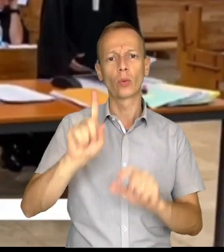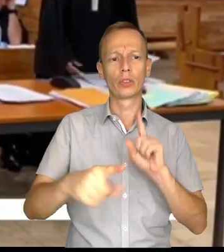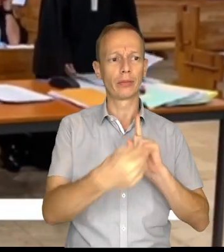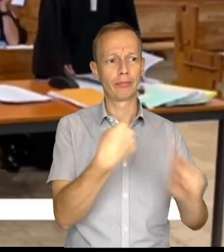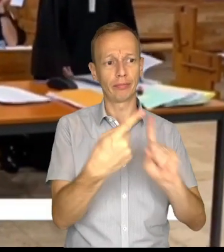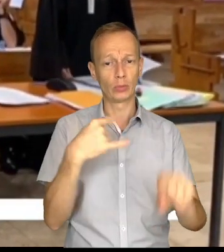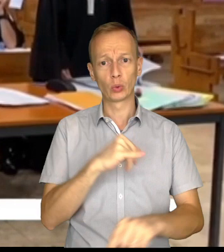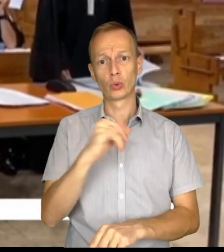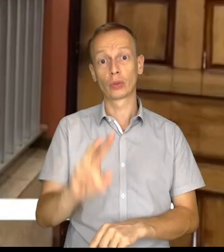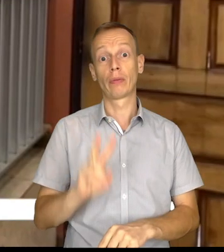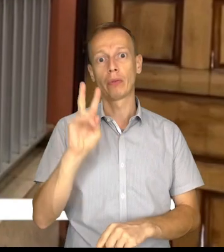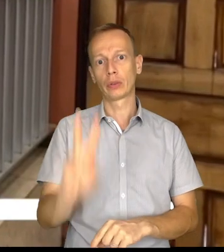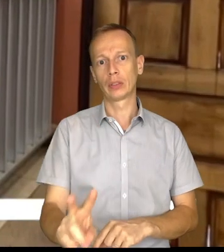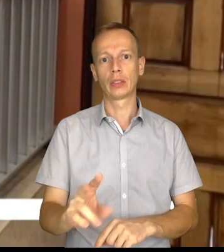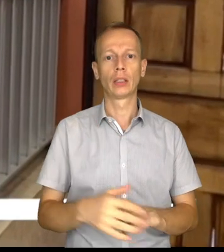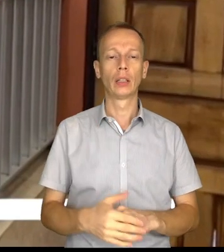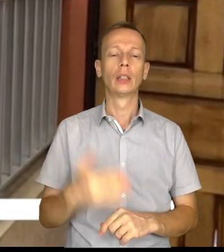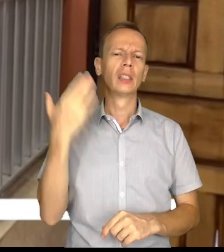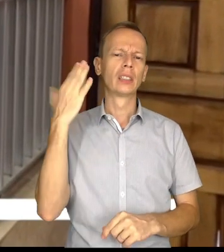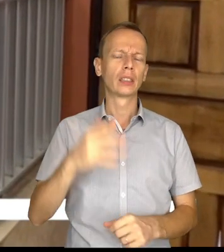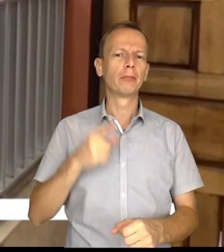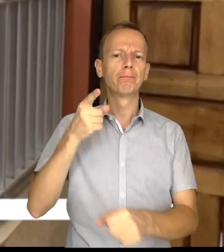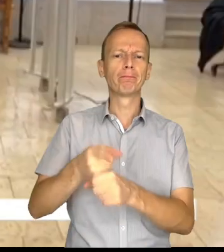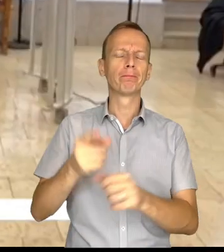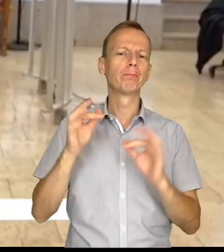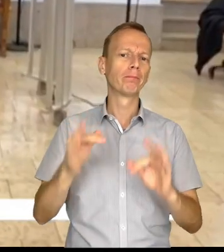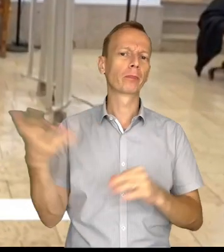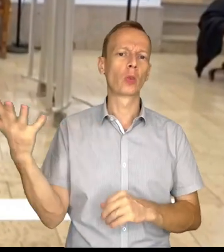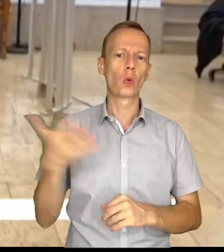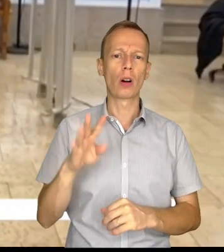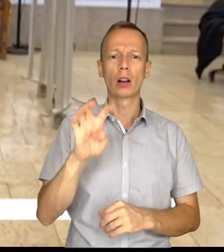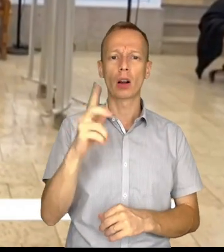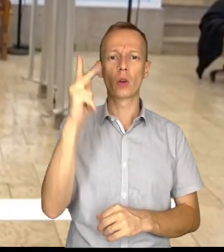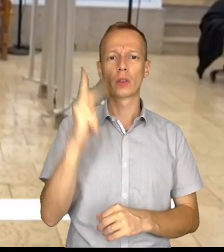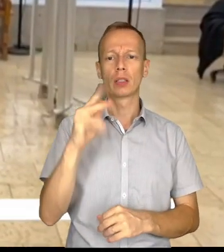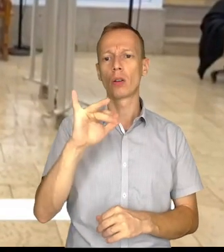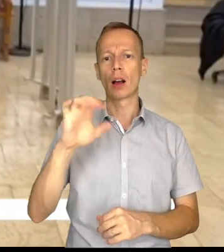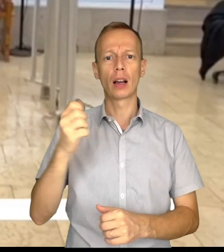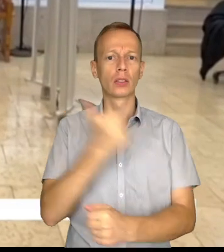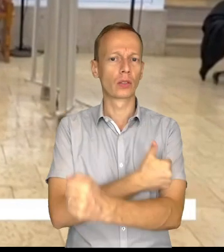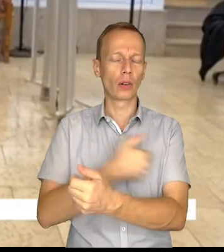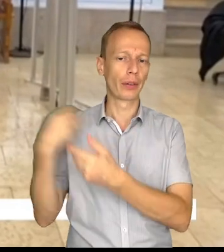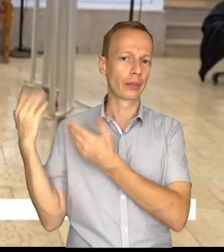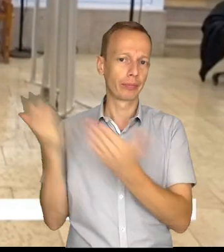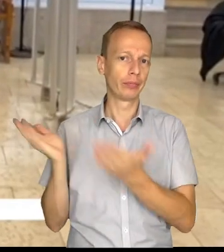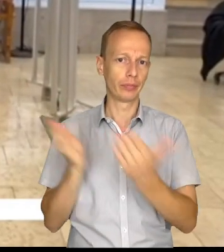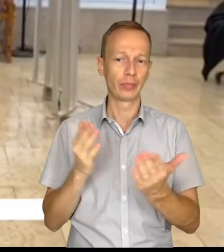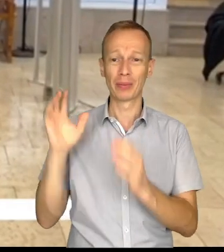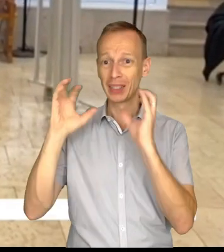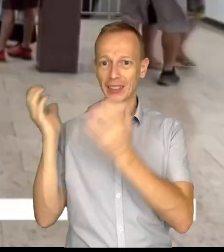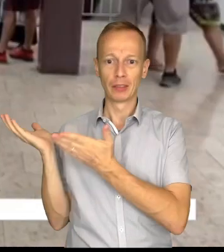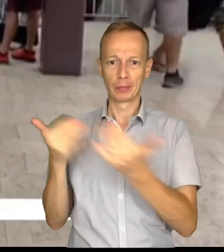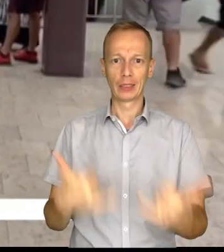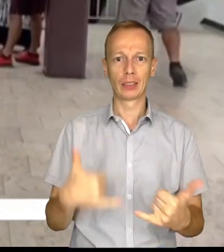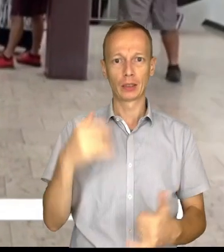doivent être entendus jusqu'à vendredi prochain. Je rappelle qu'il leur est reproché d'avoir importé 40 kilos d'ail en Polynésie en provenance